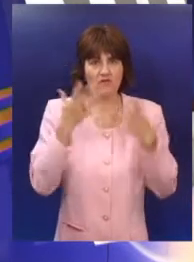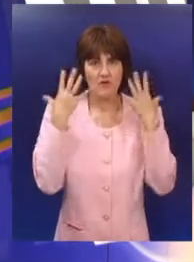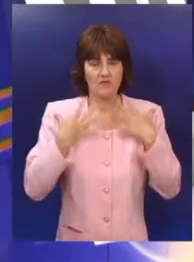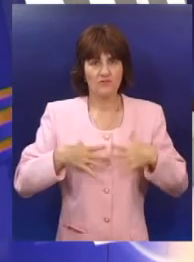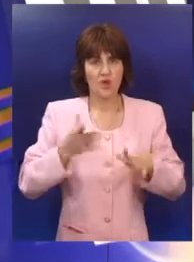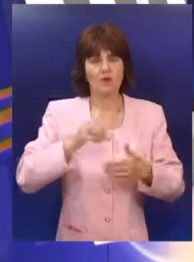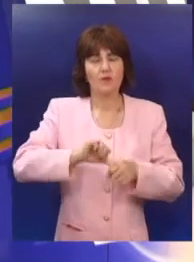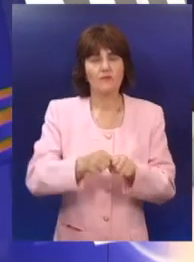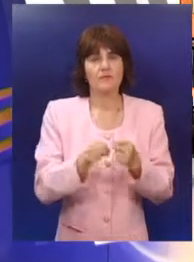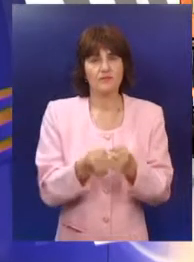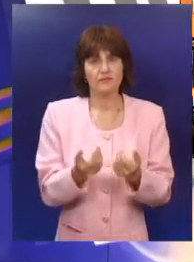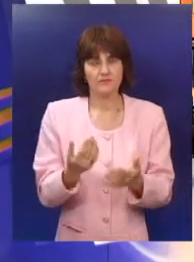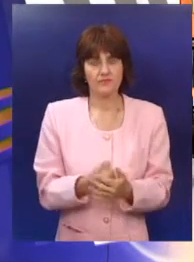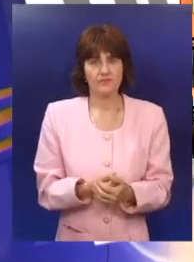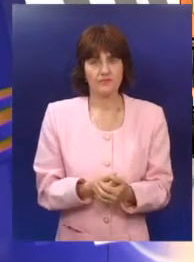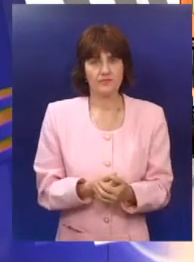od teških povreda.